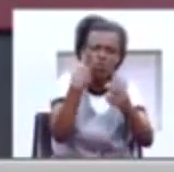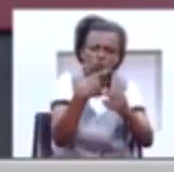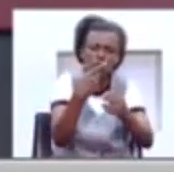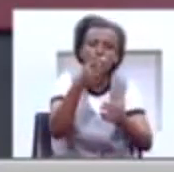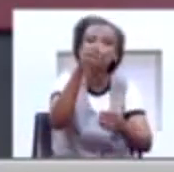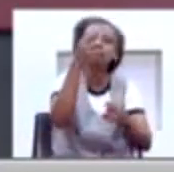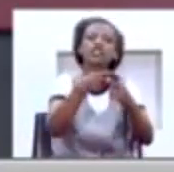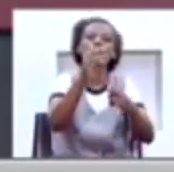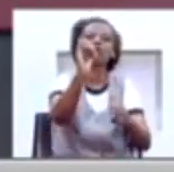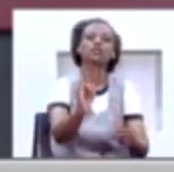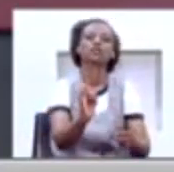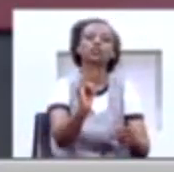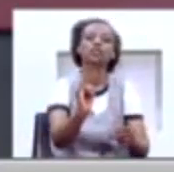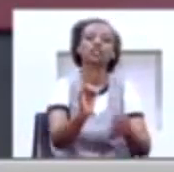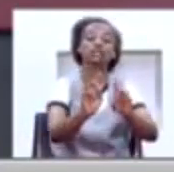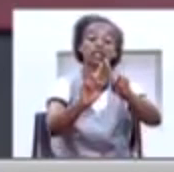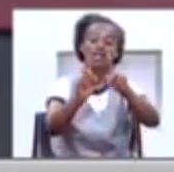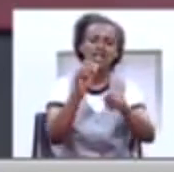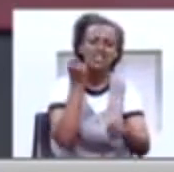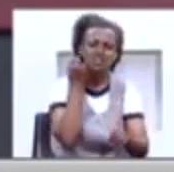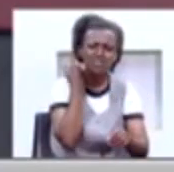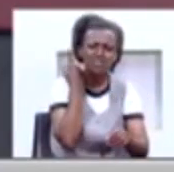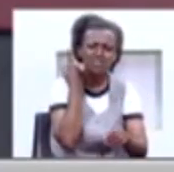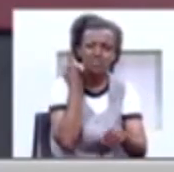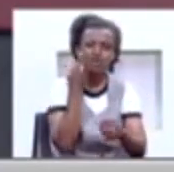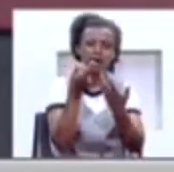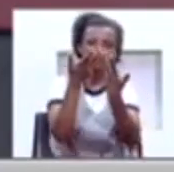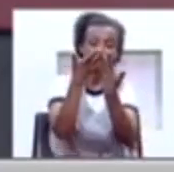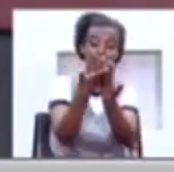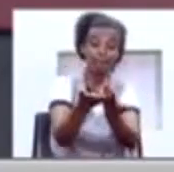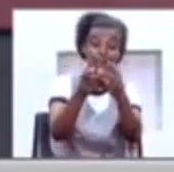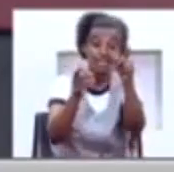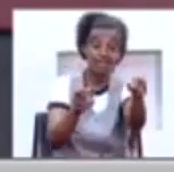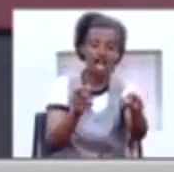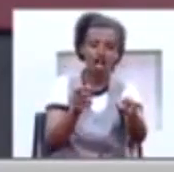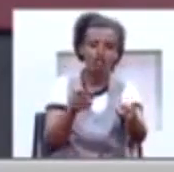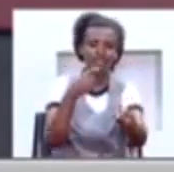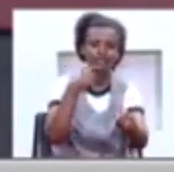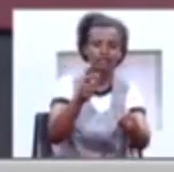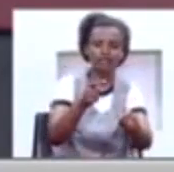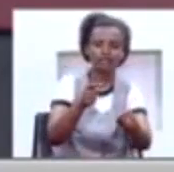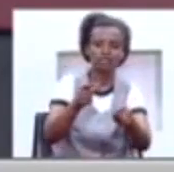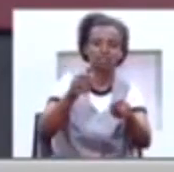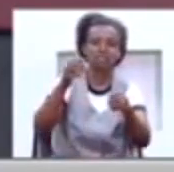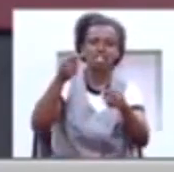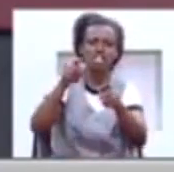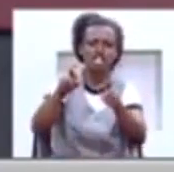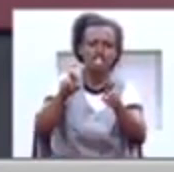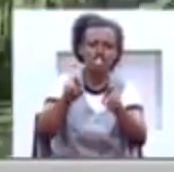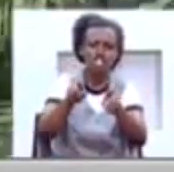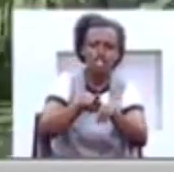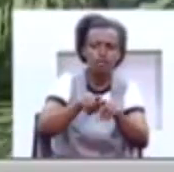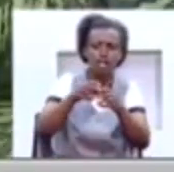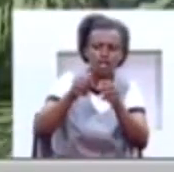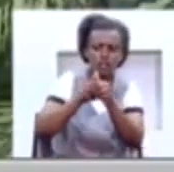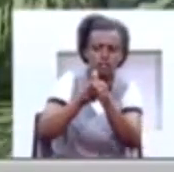n'umuhutu wabaga uri mu iryo shyaka rya inari yumva ari ryo rimubereye nawe nyine baramwamaganaga nk'icyitso cyabo yego